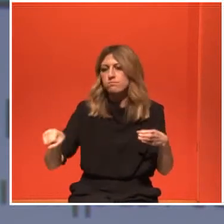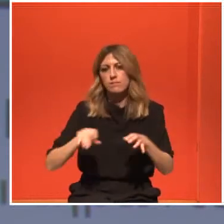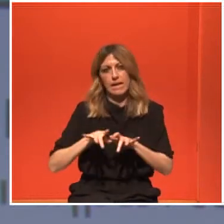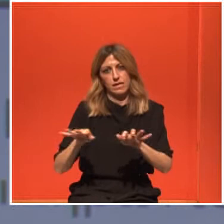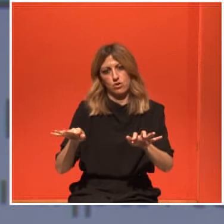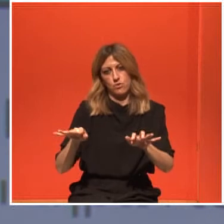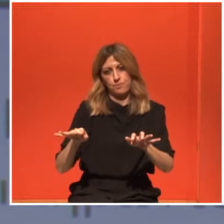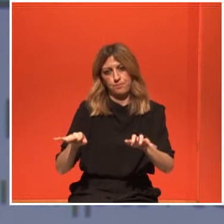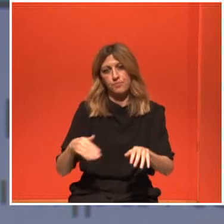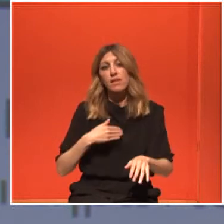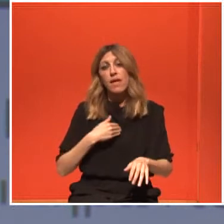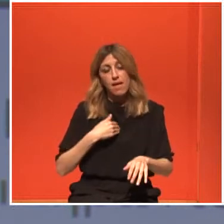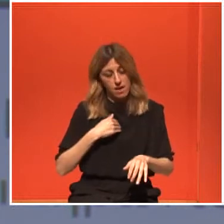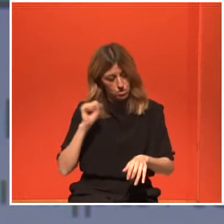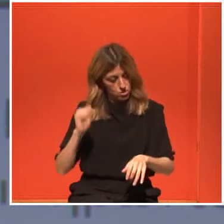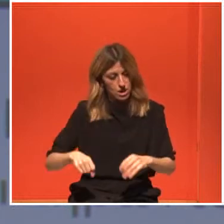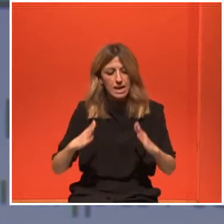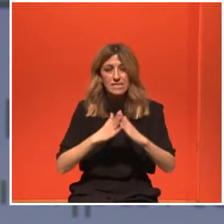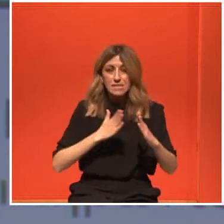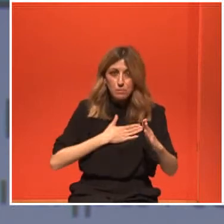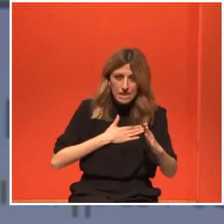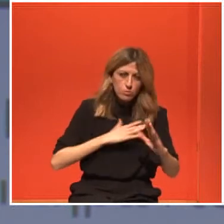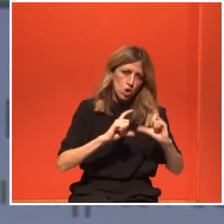είχα πάρα πολύ βοήθεια και από το σπίτι και από τους φίλους μου.